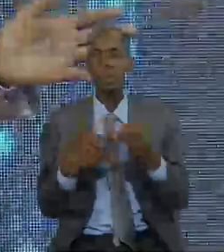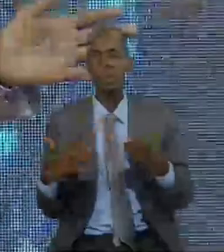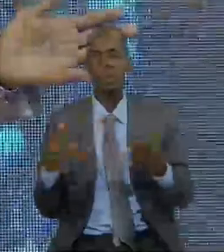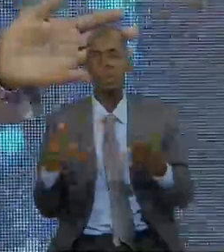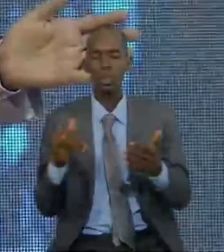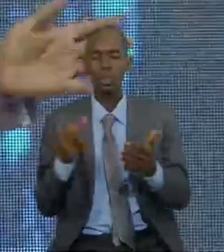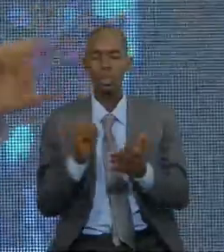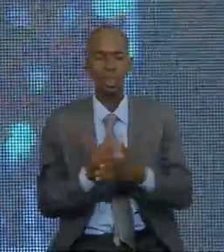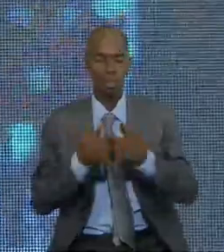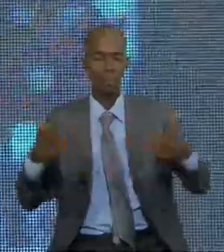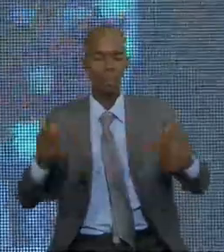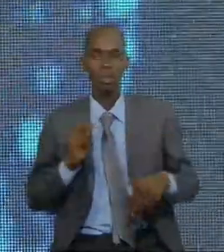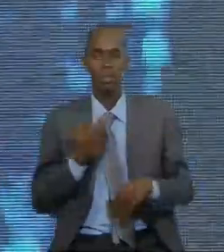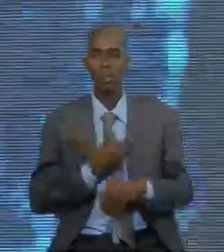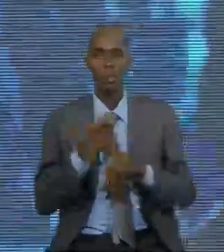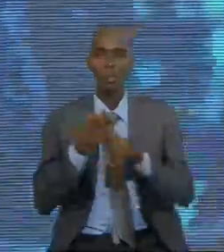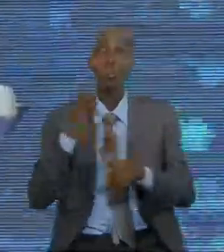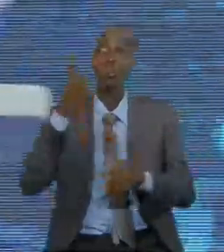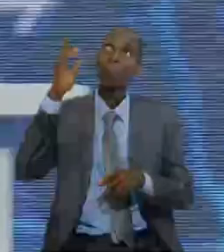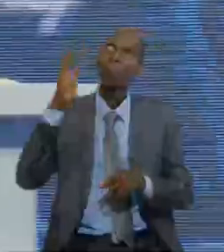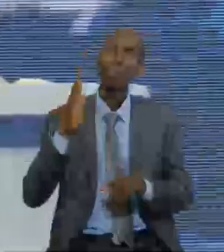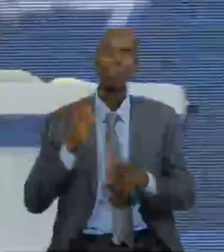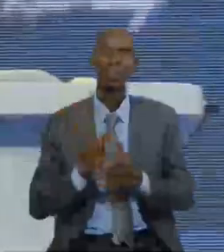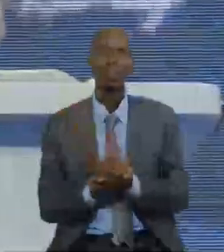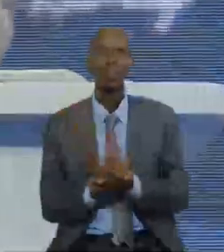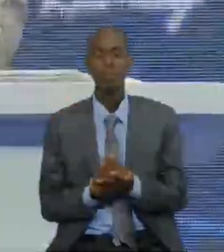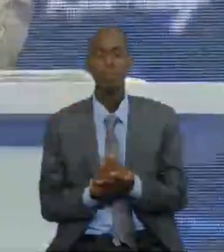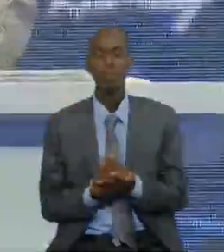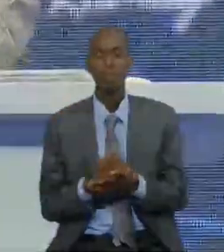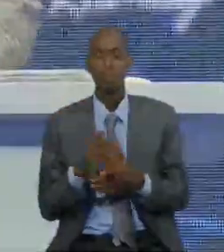il brise tous ceux qui nous sépare de Dieu